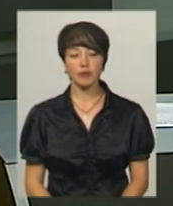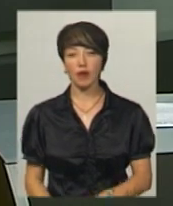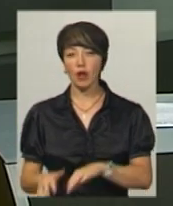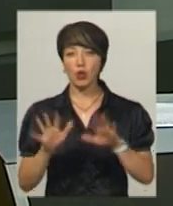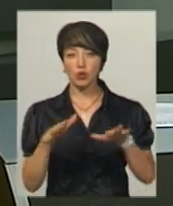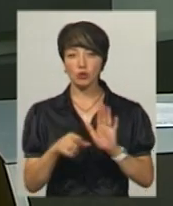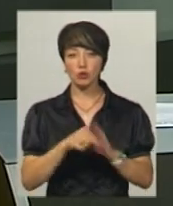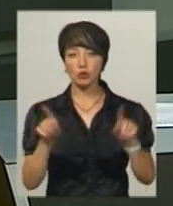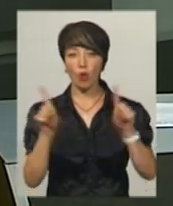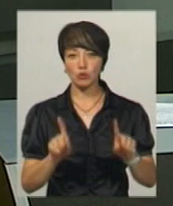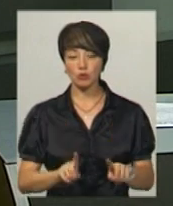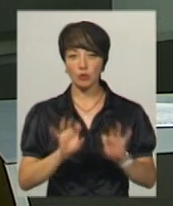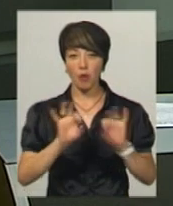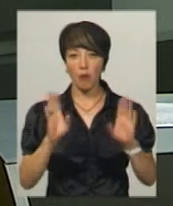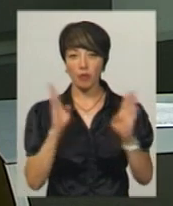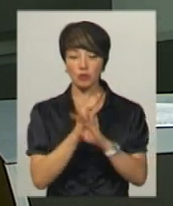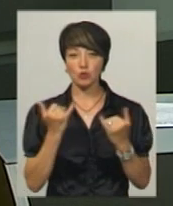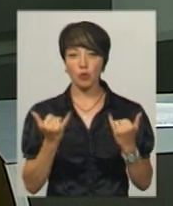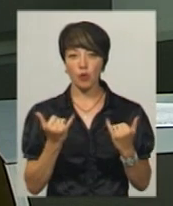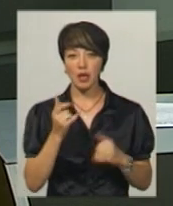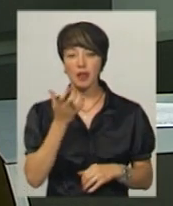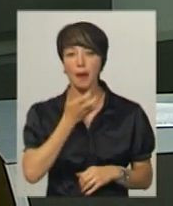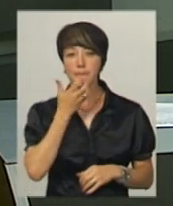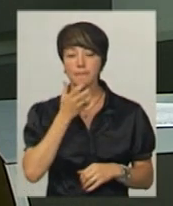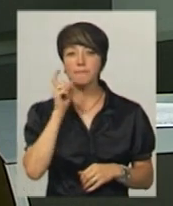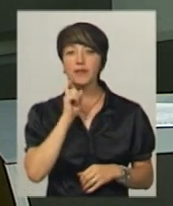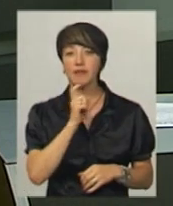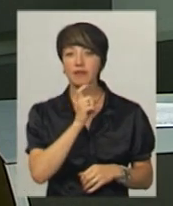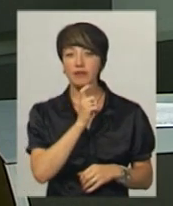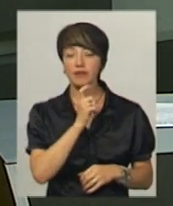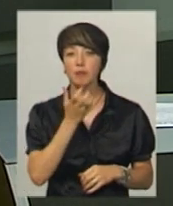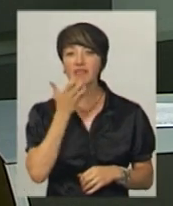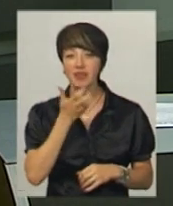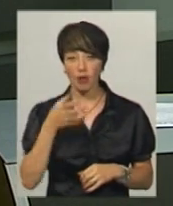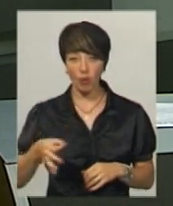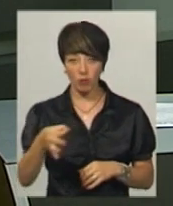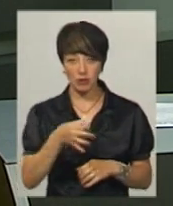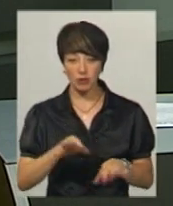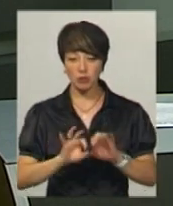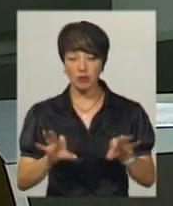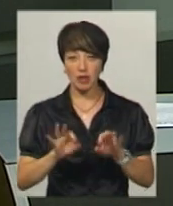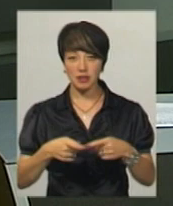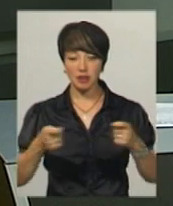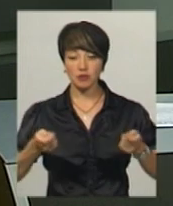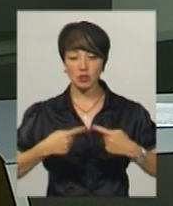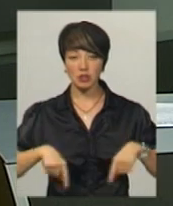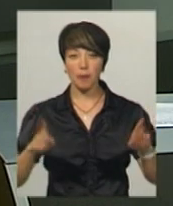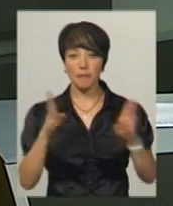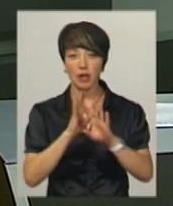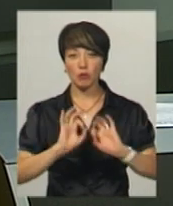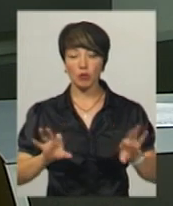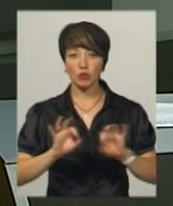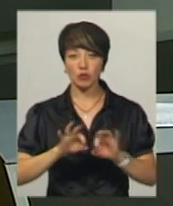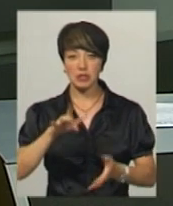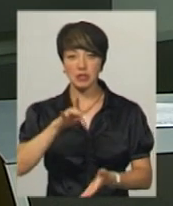Дощ із грозою прогнозують синоптики сьогодні на півдні Хмельниччини. Про це розповіла завідувач сектору метеопрогнозів Хмельницького обласного